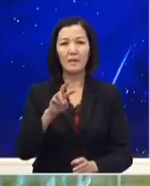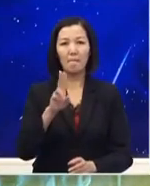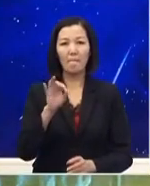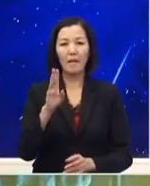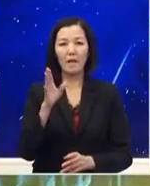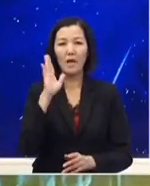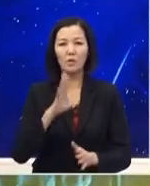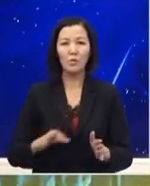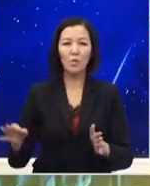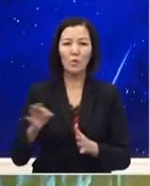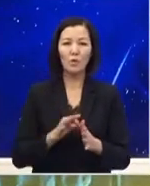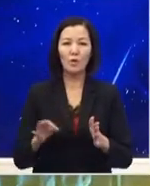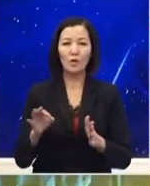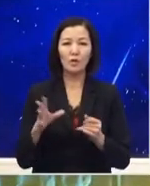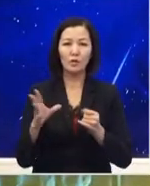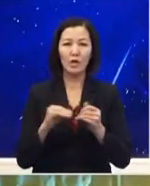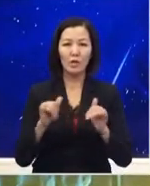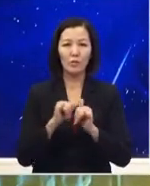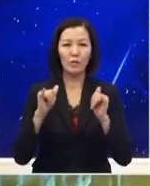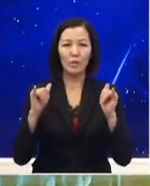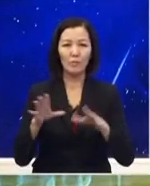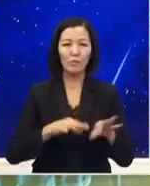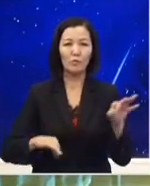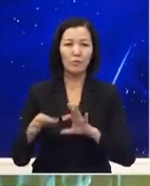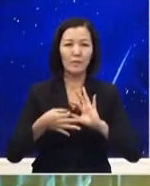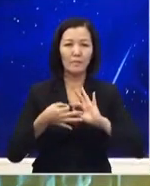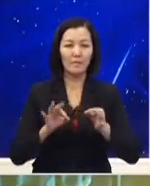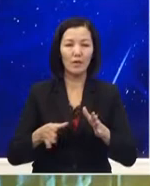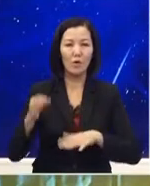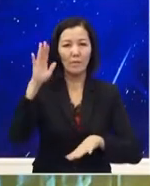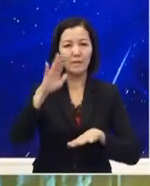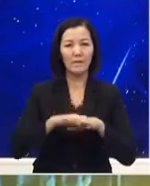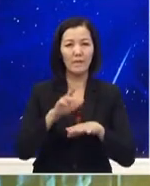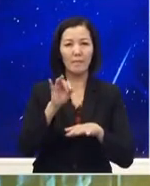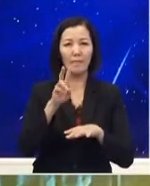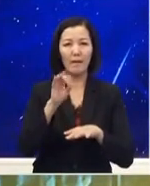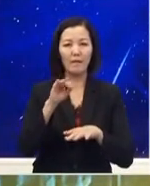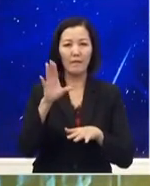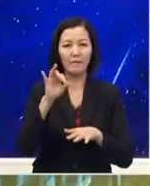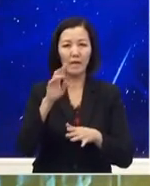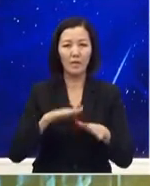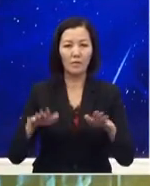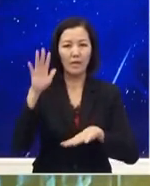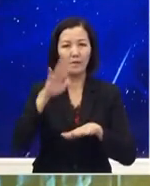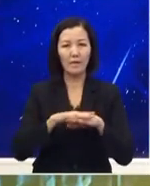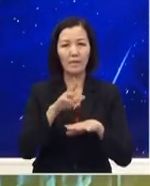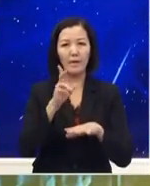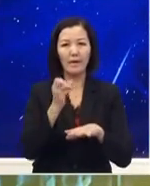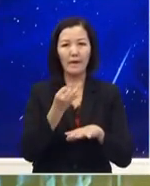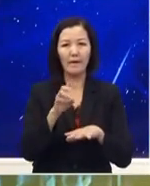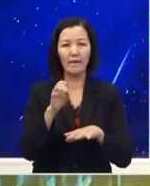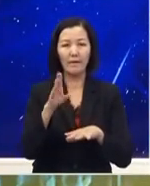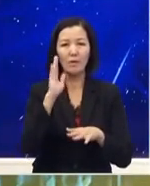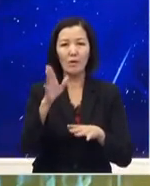Балқаш көлінің жағалауын дамыту жобасы пысықталды. Облыс басшысы Амандық Баталовқа Сарқан ауданының әкімі Талғат Қайнарбеков